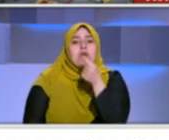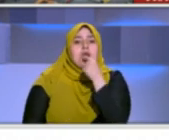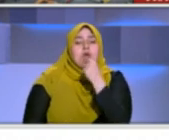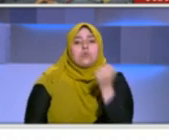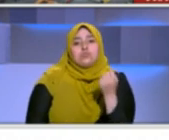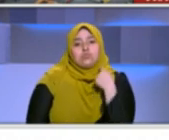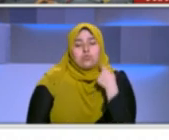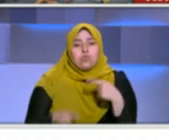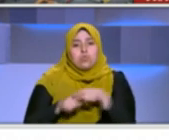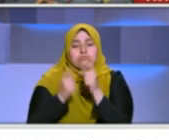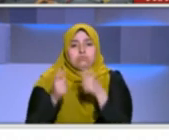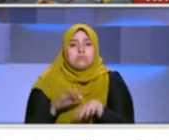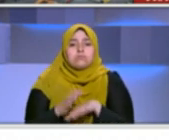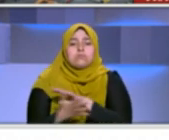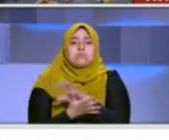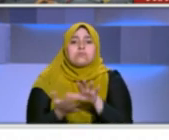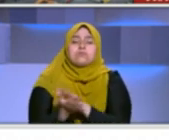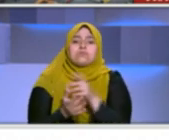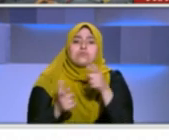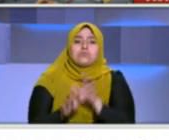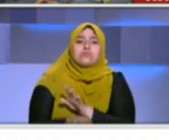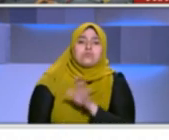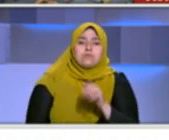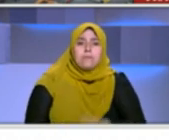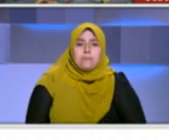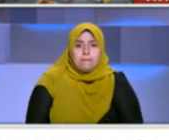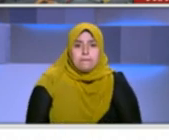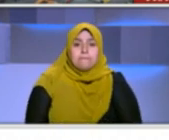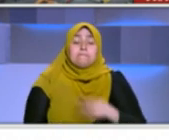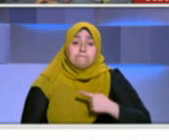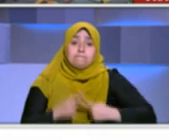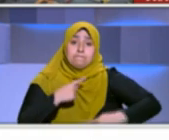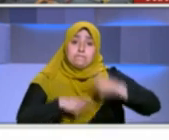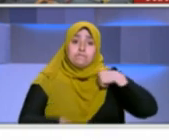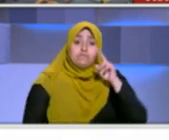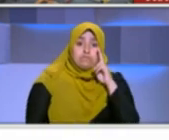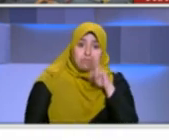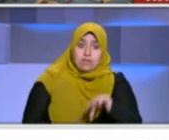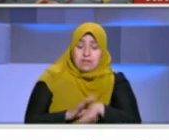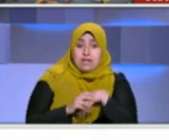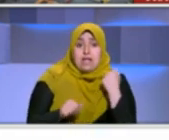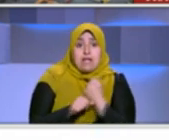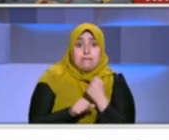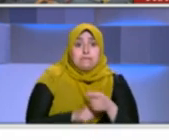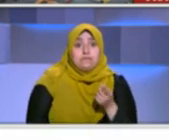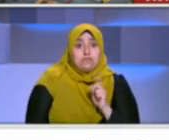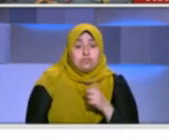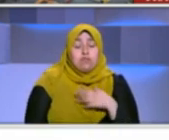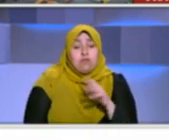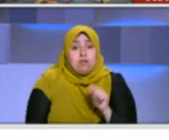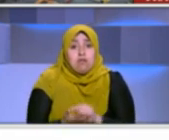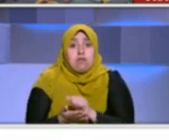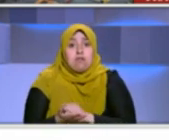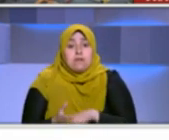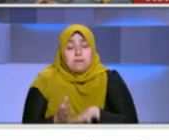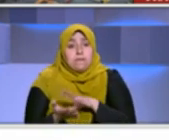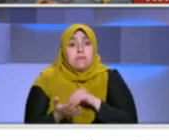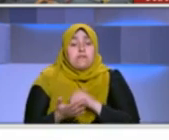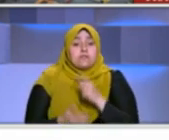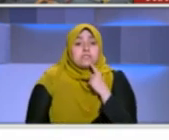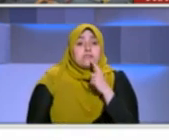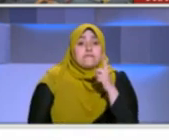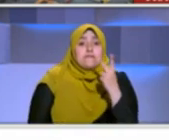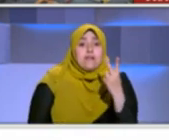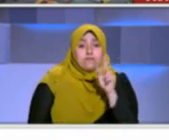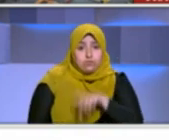خسارة وسط اقتصادات في الشرق الأوسط وشمال أفريقيا. وبالتالي النهارده لو احنا ما كناش عملنا الاجراءات اللي بدانا فيها في